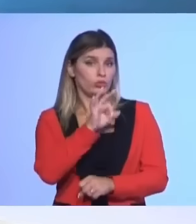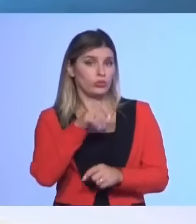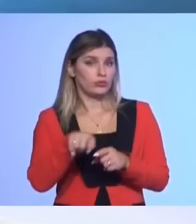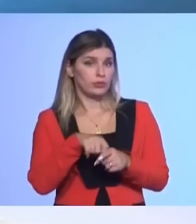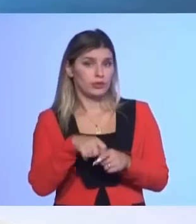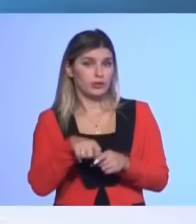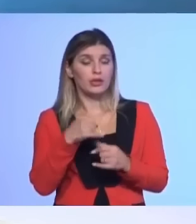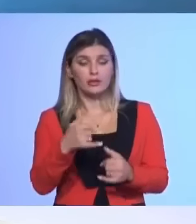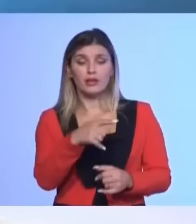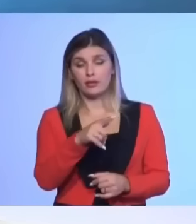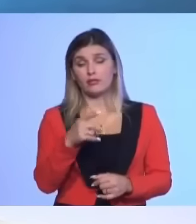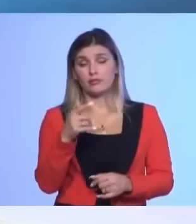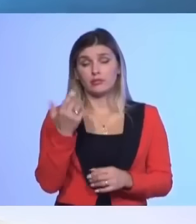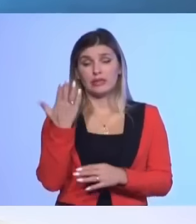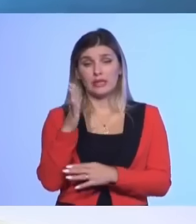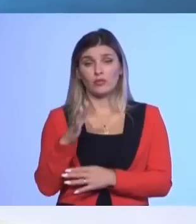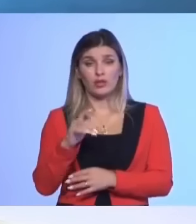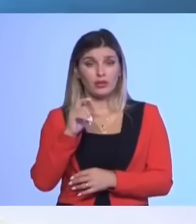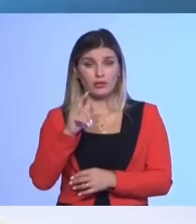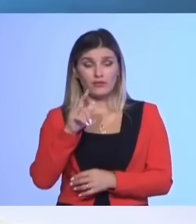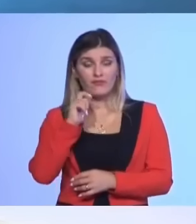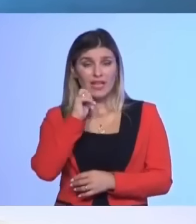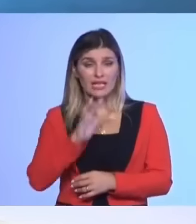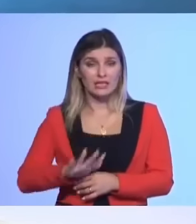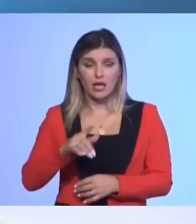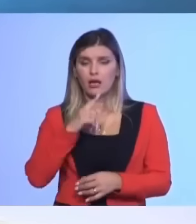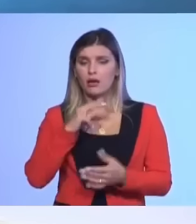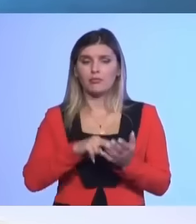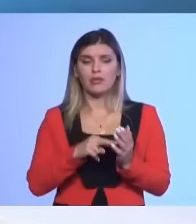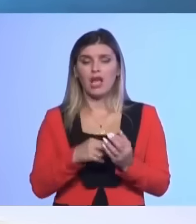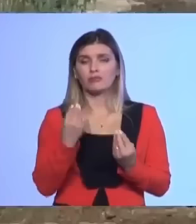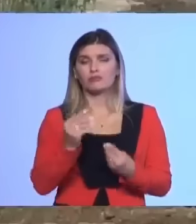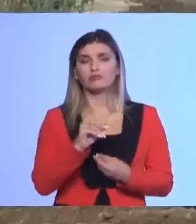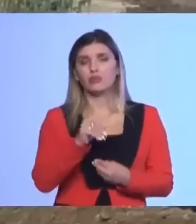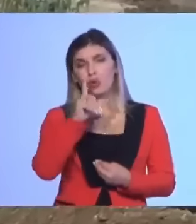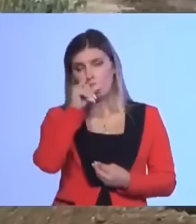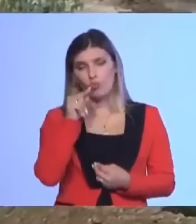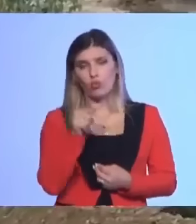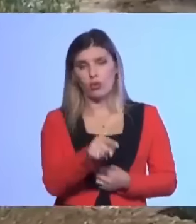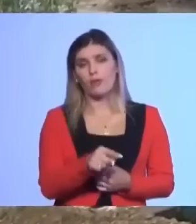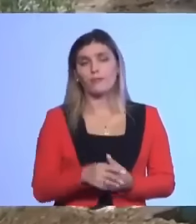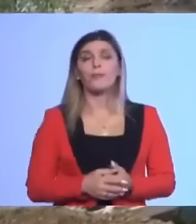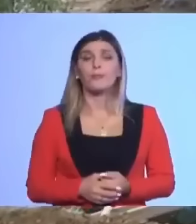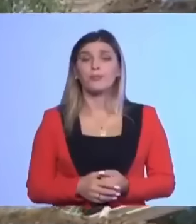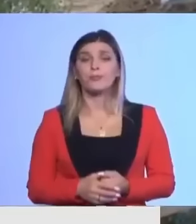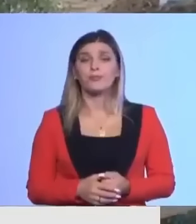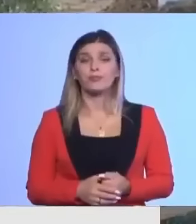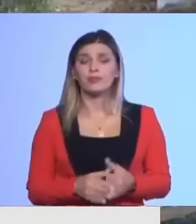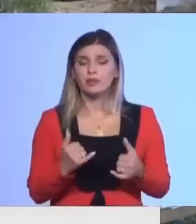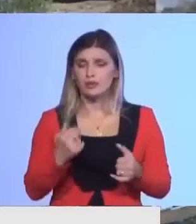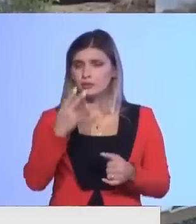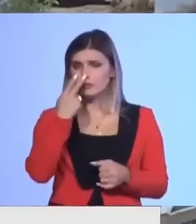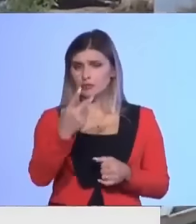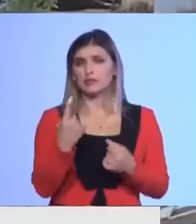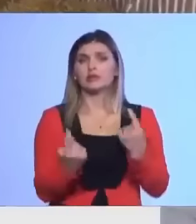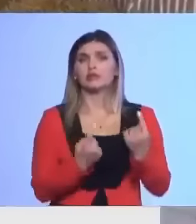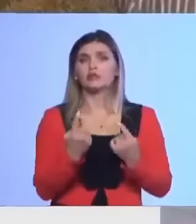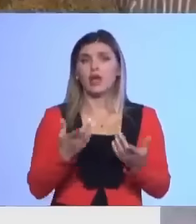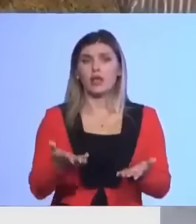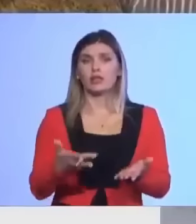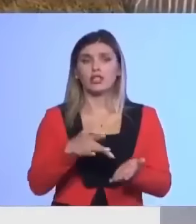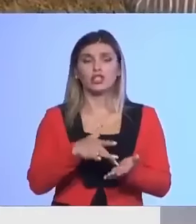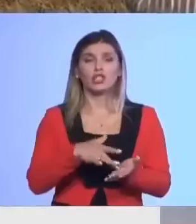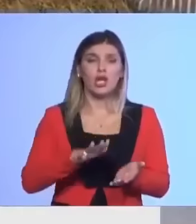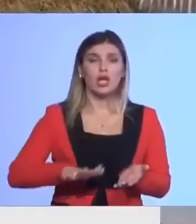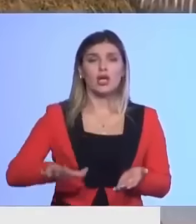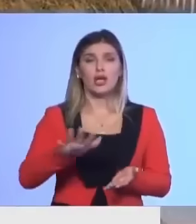Opozita në Ferizaj ka thënë se ky është keq planifikim nga komuna. Kjo është gjendja aktuale e bulevardit Agim Ramadani